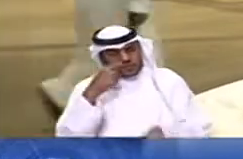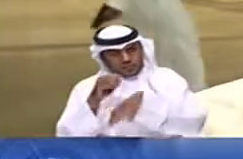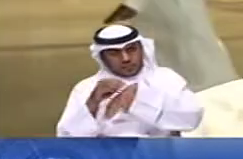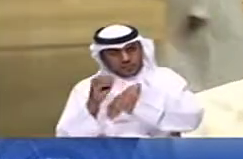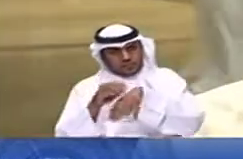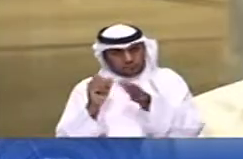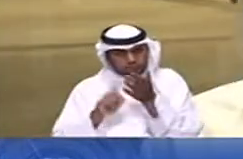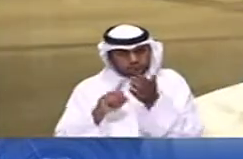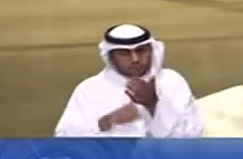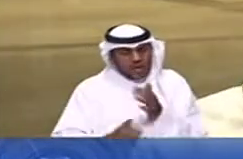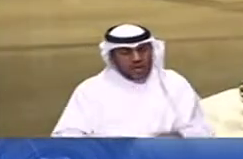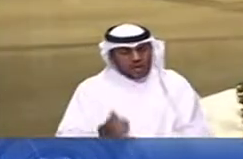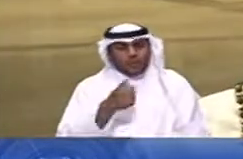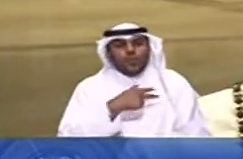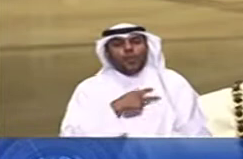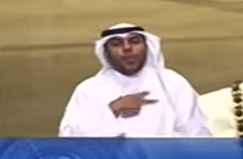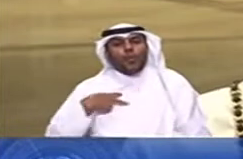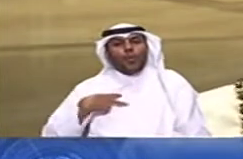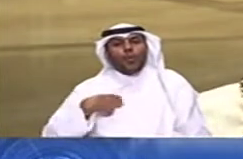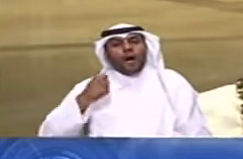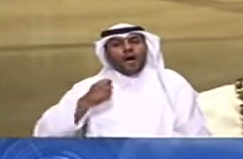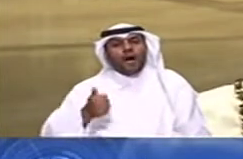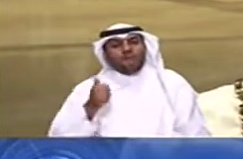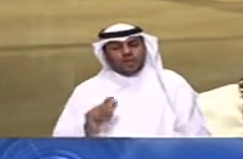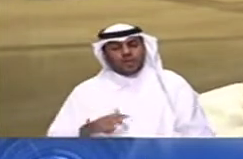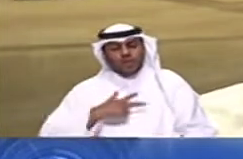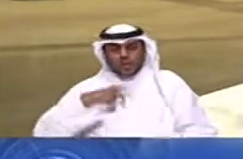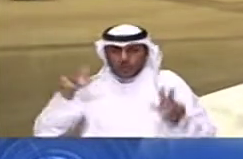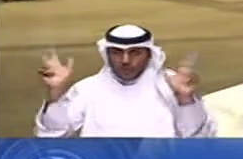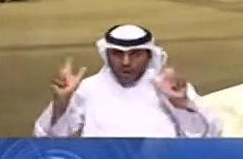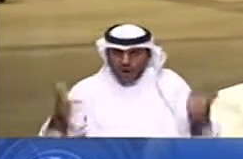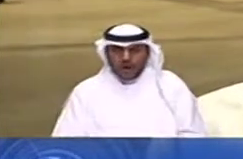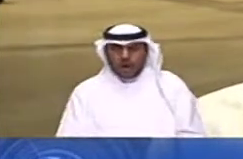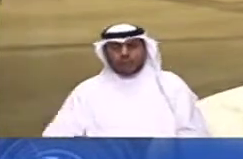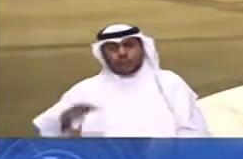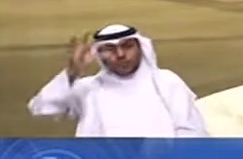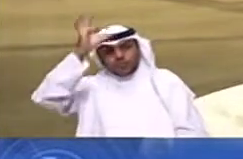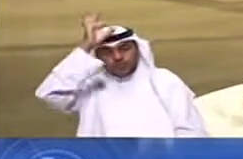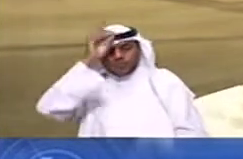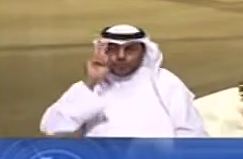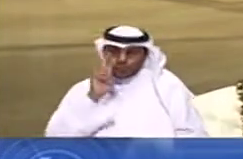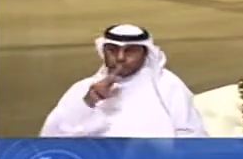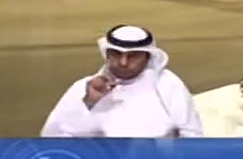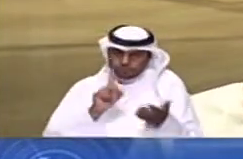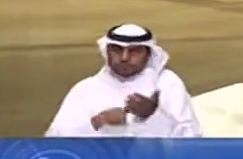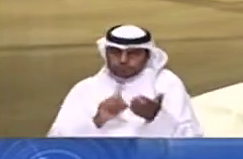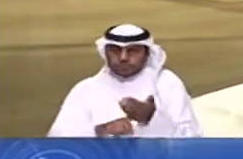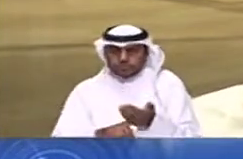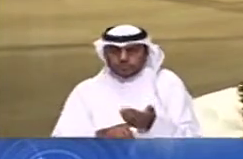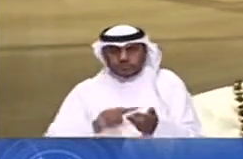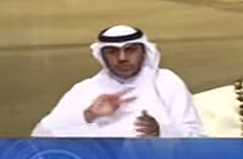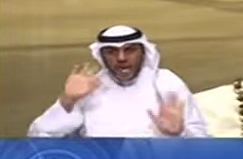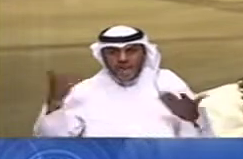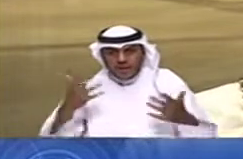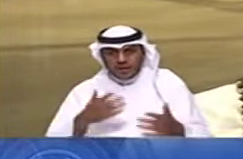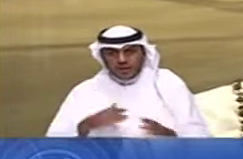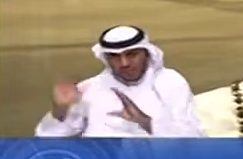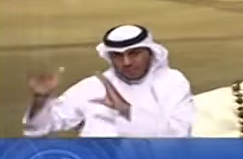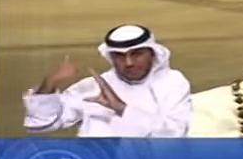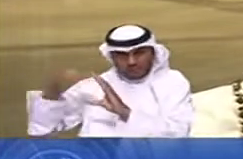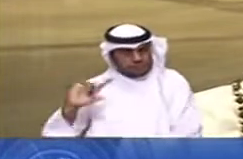الخبر الصحيح من الجهات الرسمية كوزارة الإعلام، وزارة الداخلية، والجهات الرسمية اللي موثوق فيها